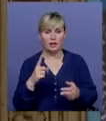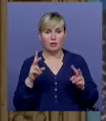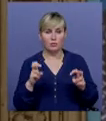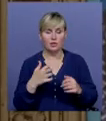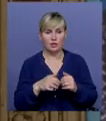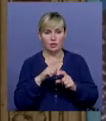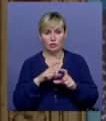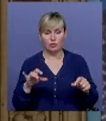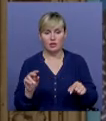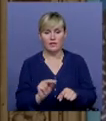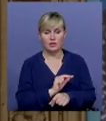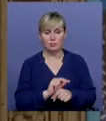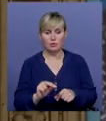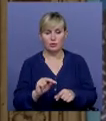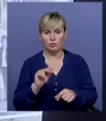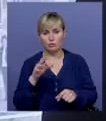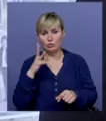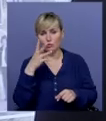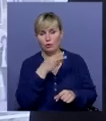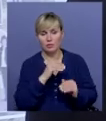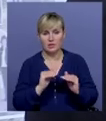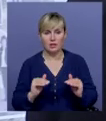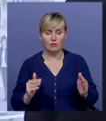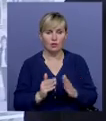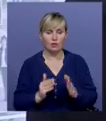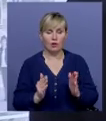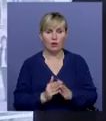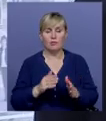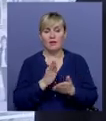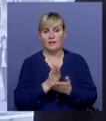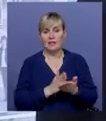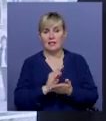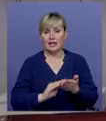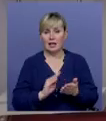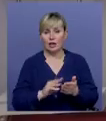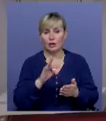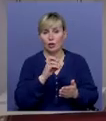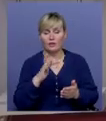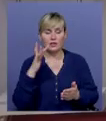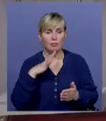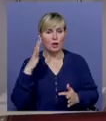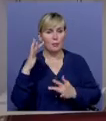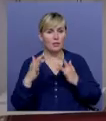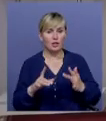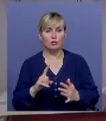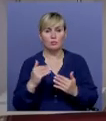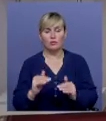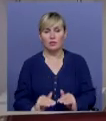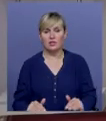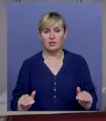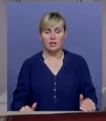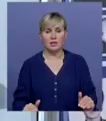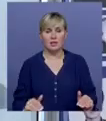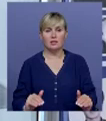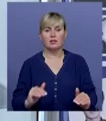школы и воспитанникам Уштобинского детского дома. У ветерана и писателя Кемеля Токаева всегда была мечта, чтобы его дети